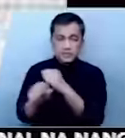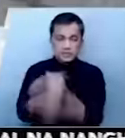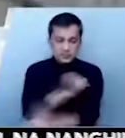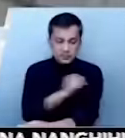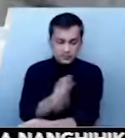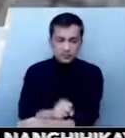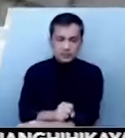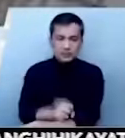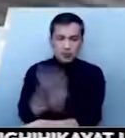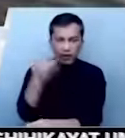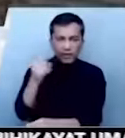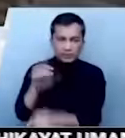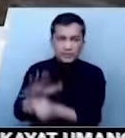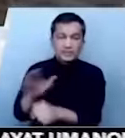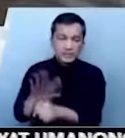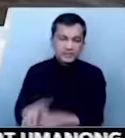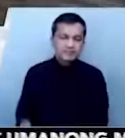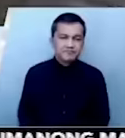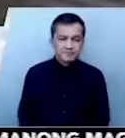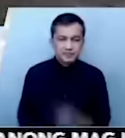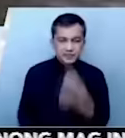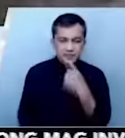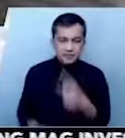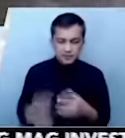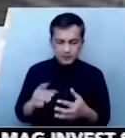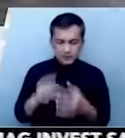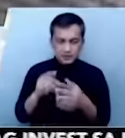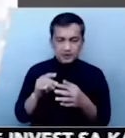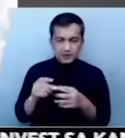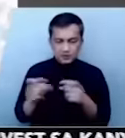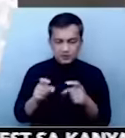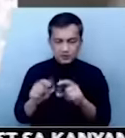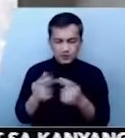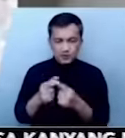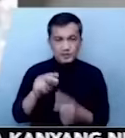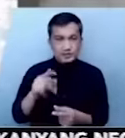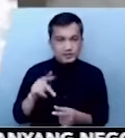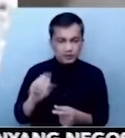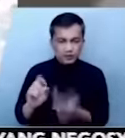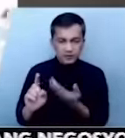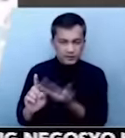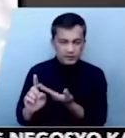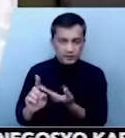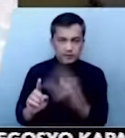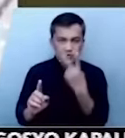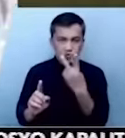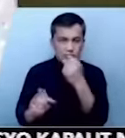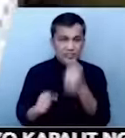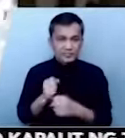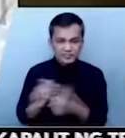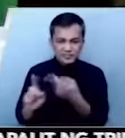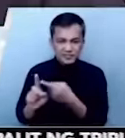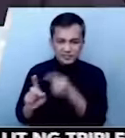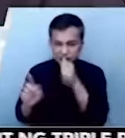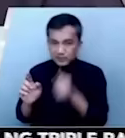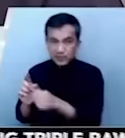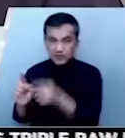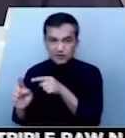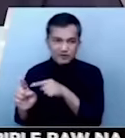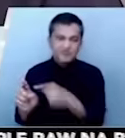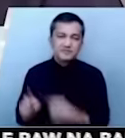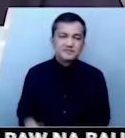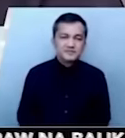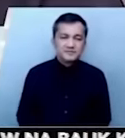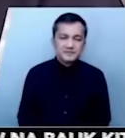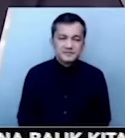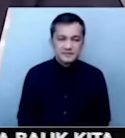rape. Ayon sa Regional Special Operations Group ng NCRPO, 2 taon din nagtago sa Metro Manila ang suspect. Nahuli po